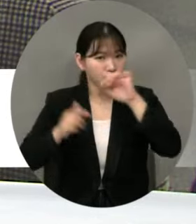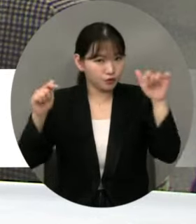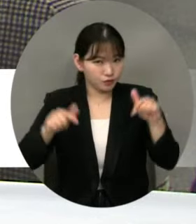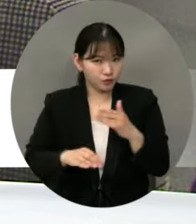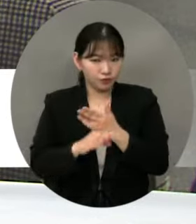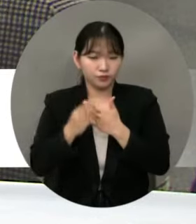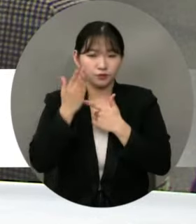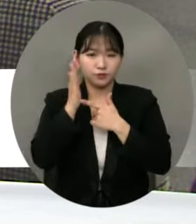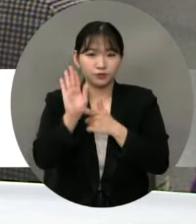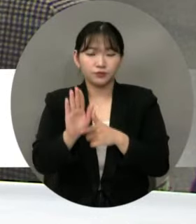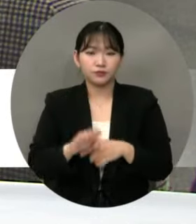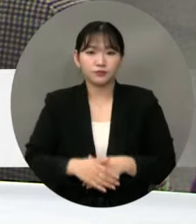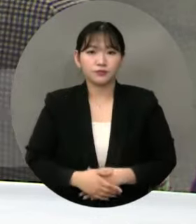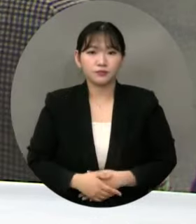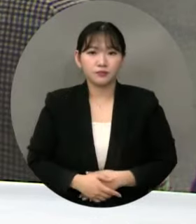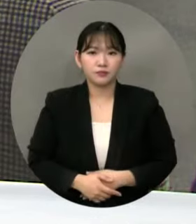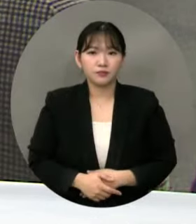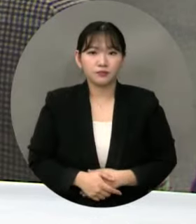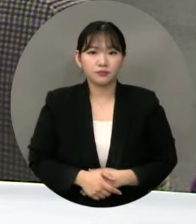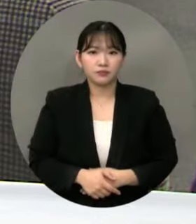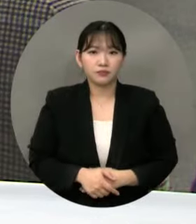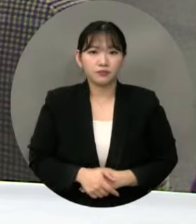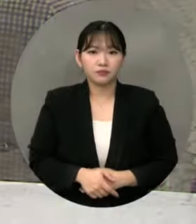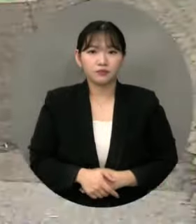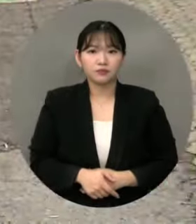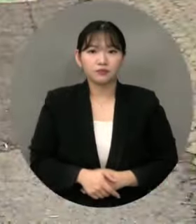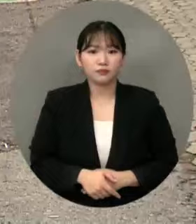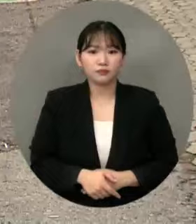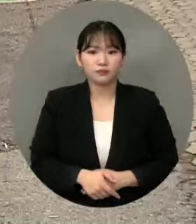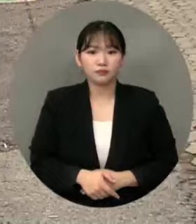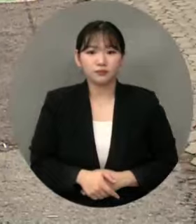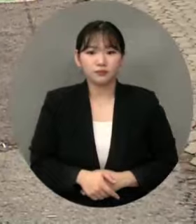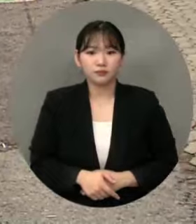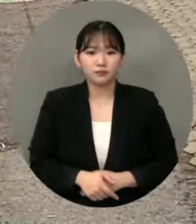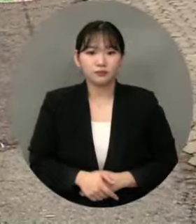있는 것으로 나타났습니다. 김윤 기자입니다.